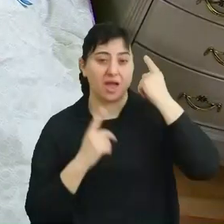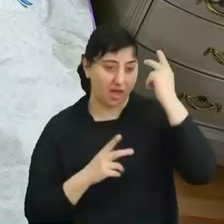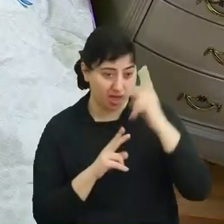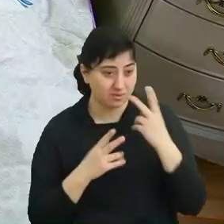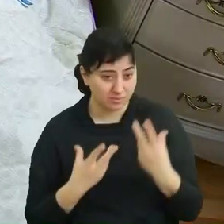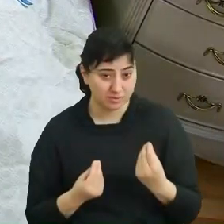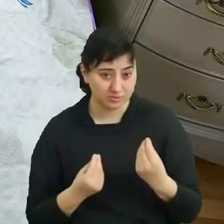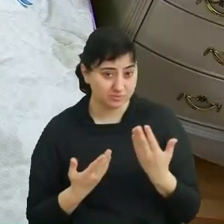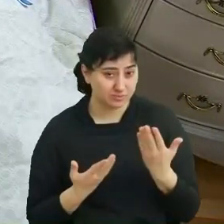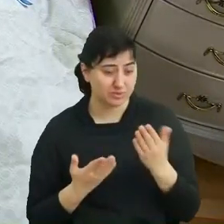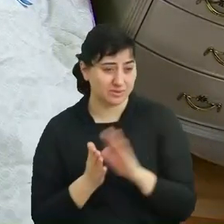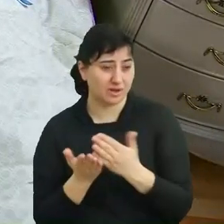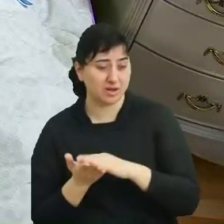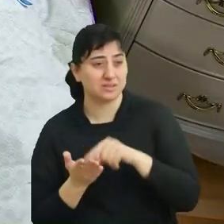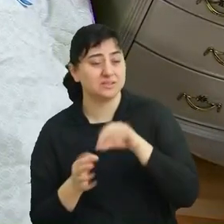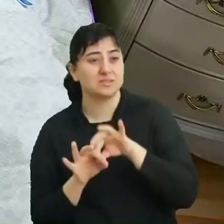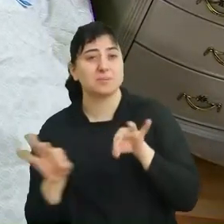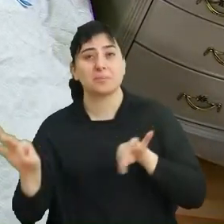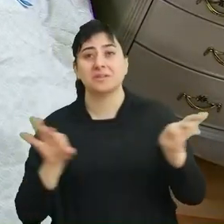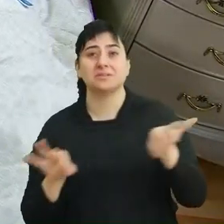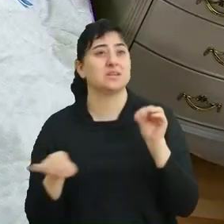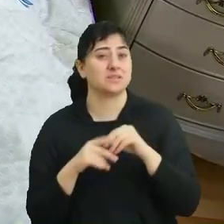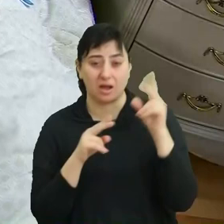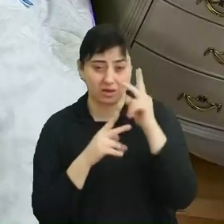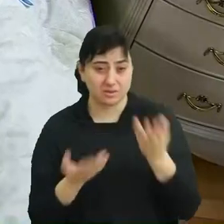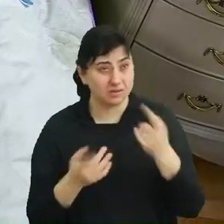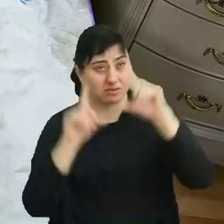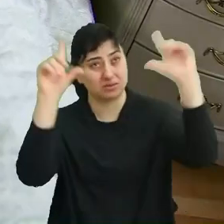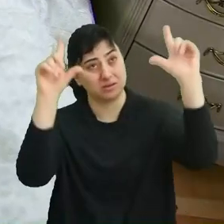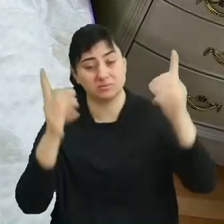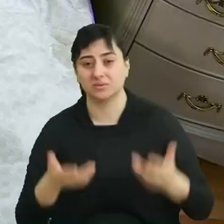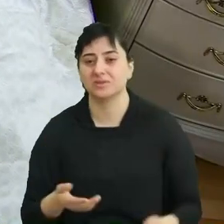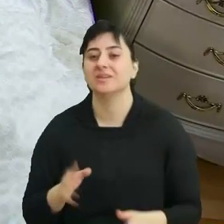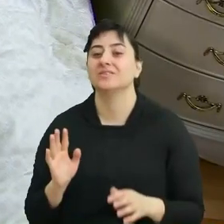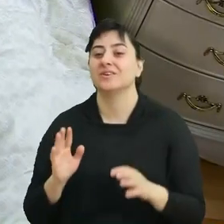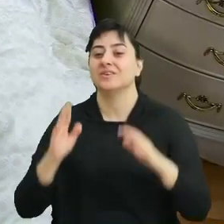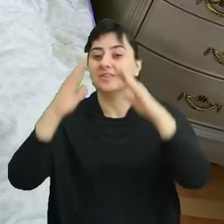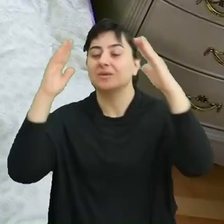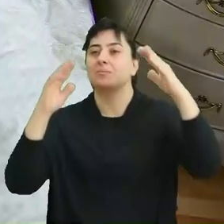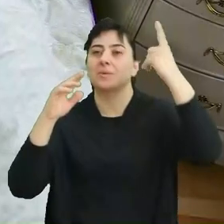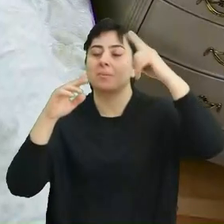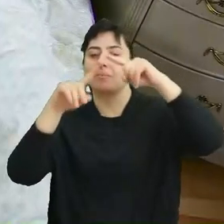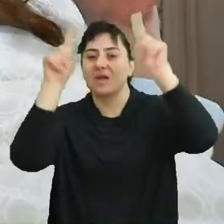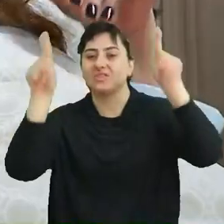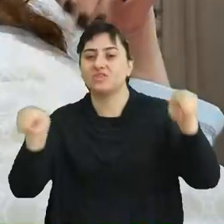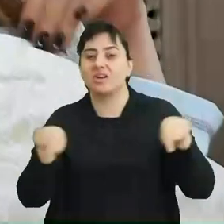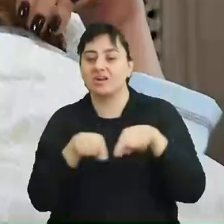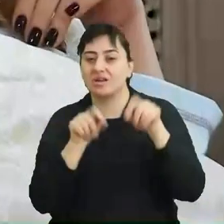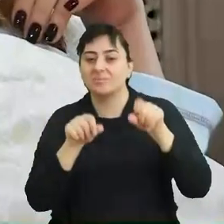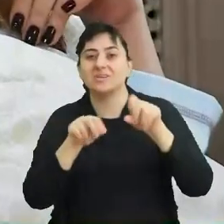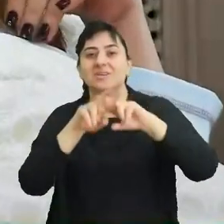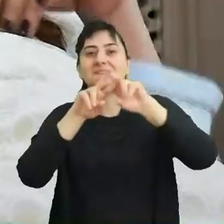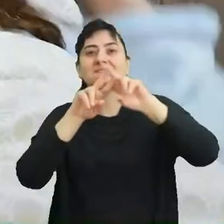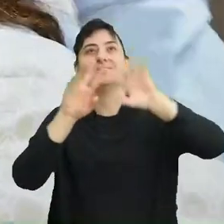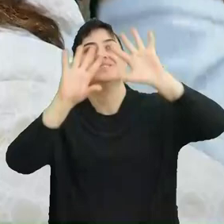etmiştin? Dekorasyon dergisinde tavan delik miydi Serpil? Hayatım, tavana bir çatı penceresi yapmışlardı. Böyle